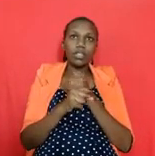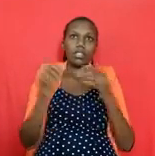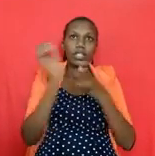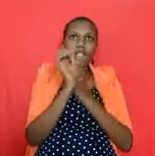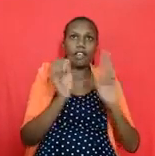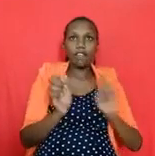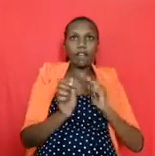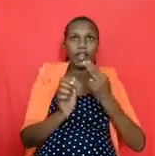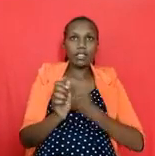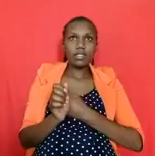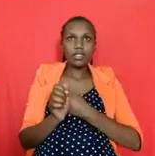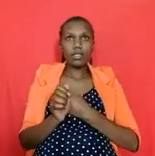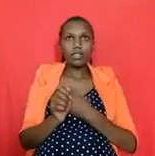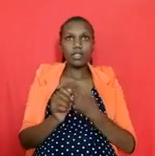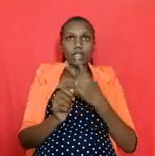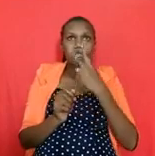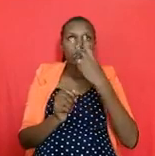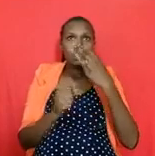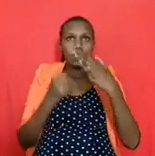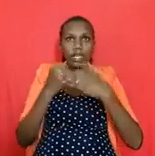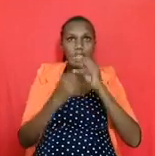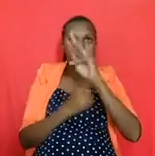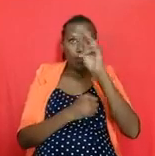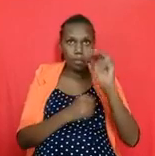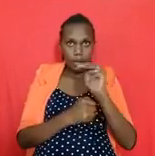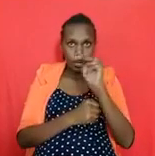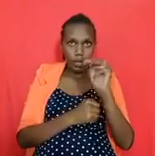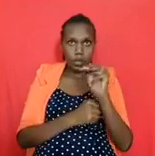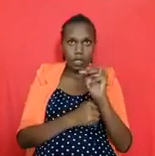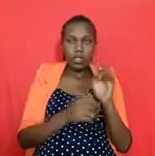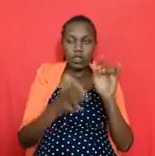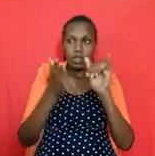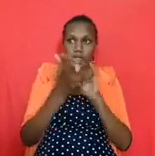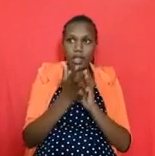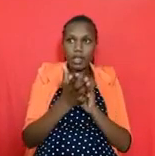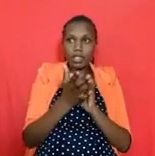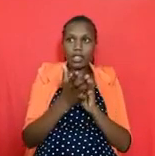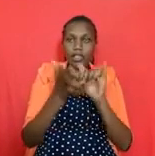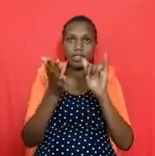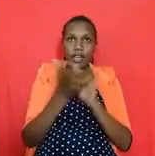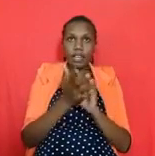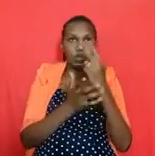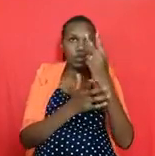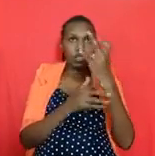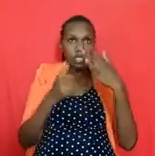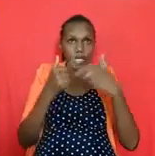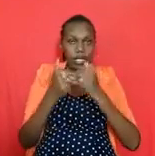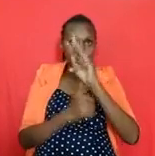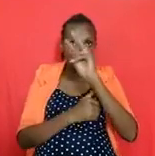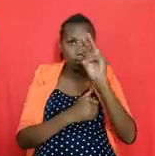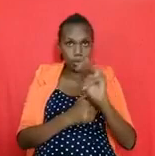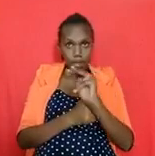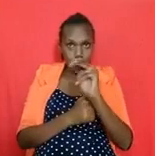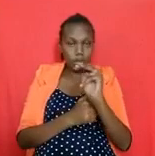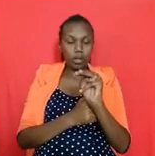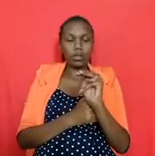iratuheire milioni 28 koguo thiini wa milioni